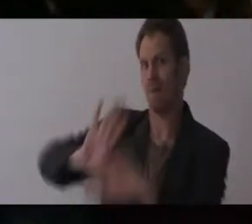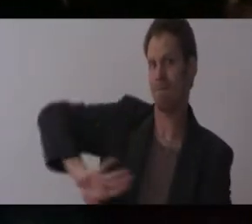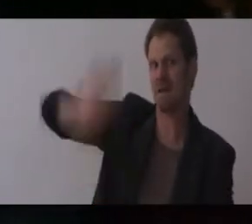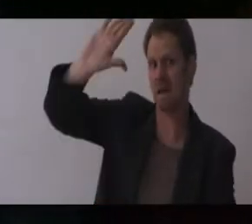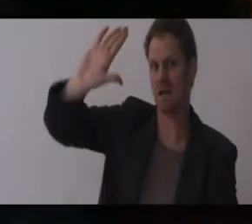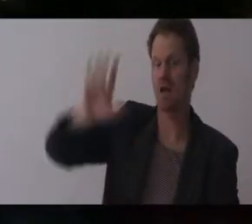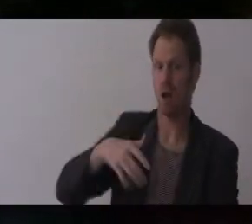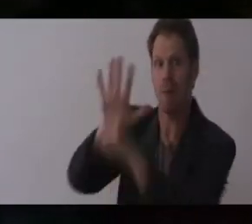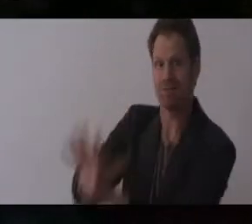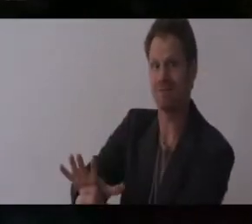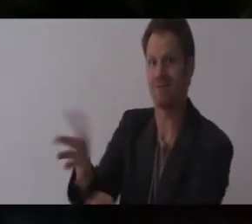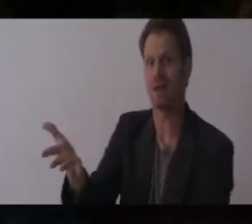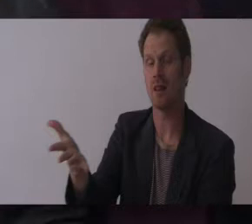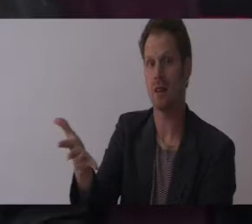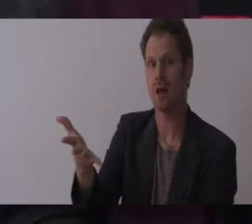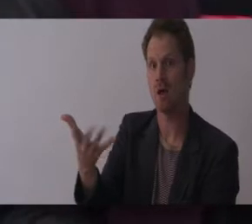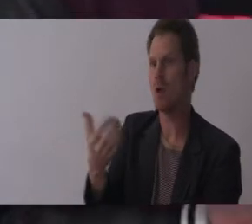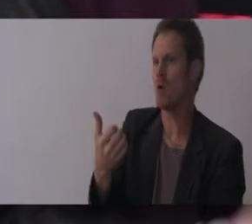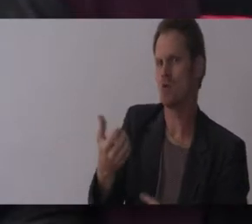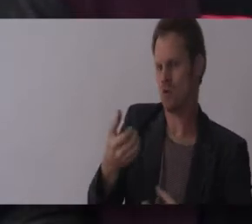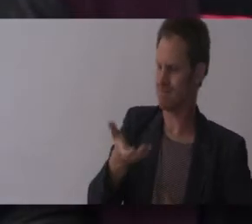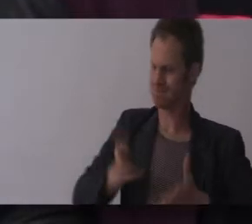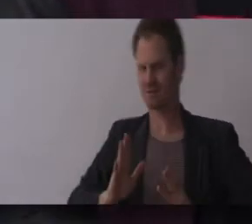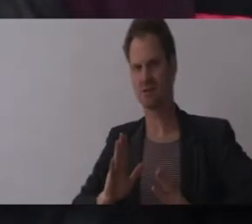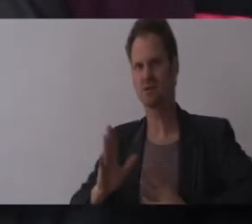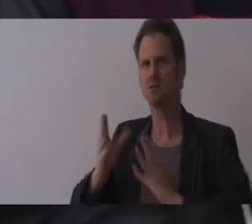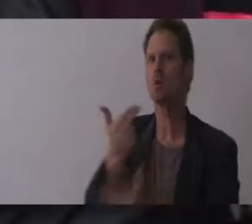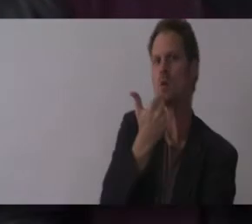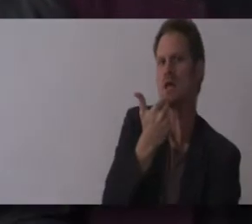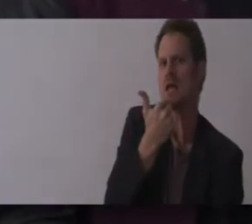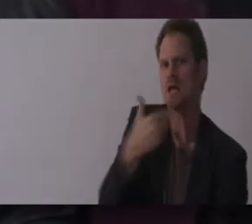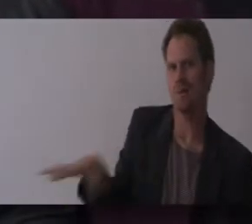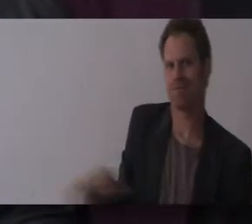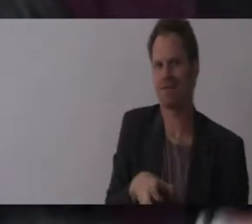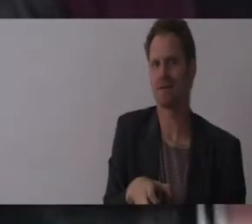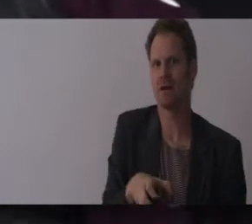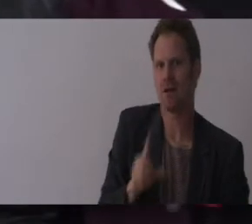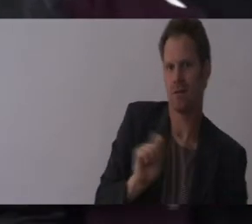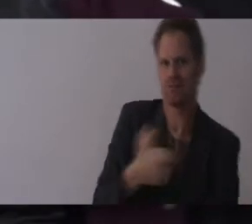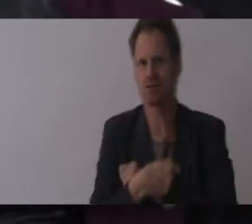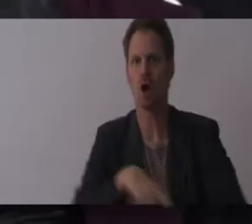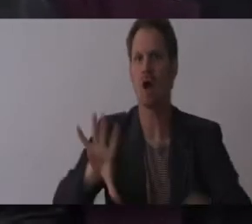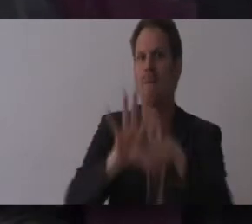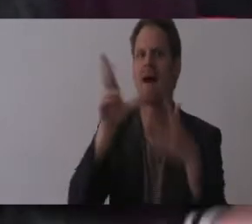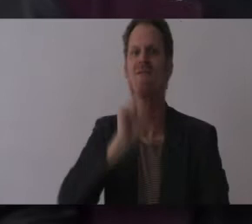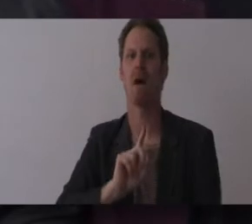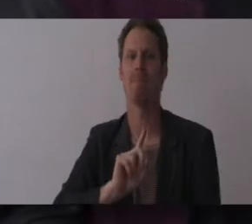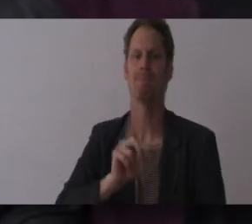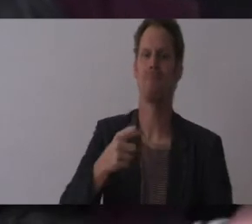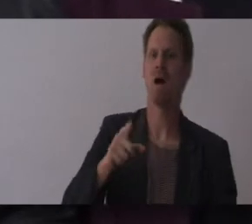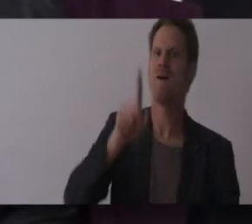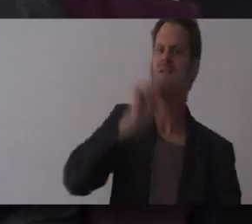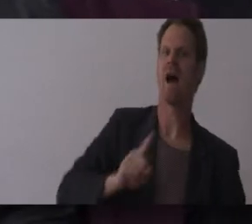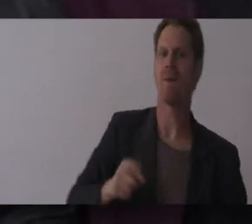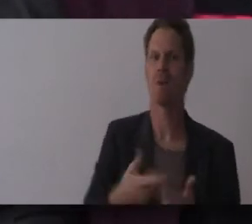donc aux discriminations envers les femmes. Et on a décidé d'inonder ces médias-là d'autres images de femmes qui, elles, ne sont